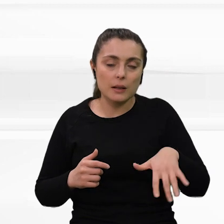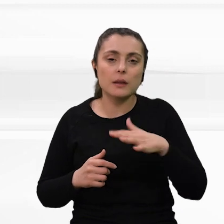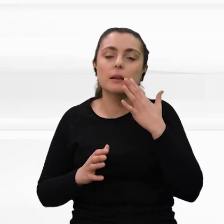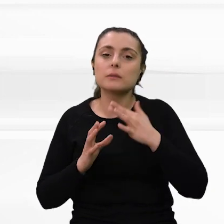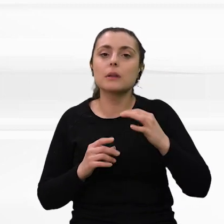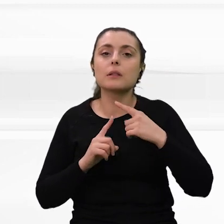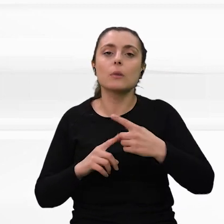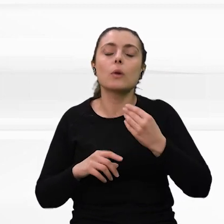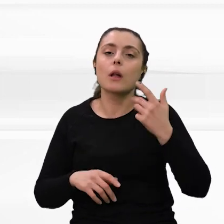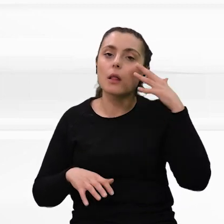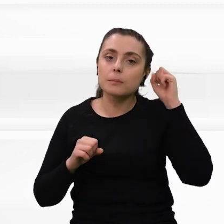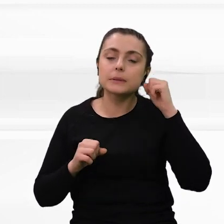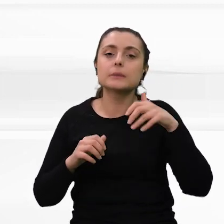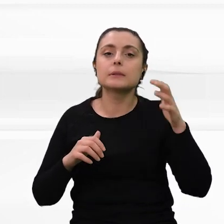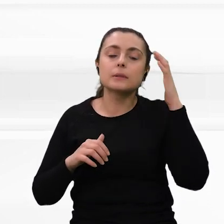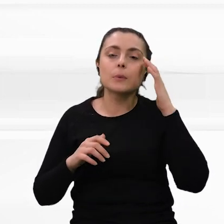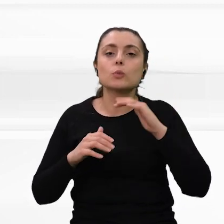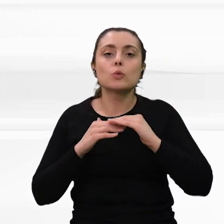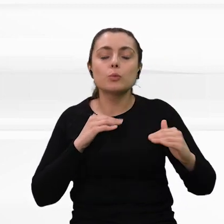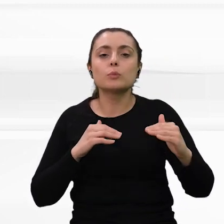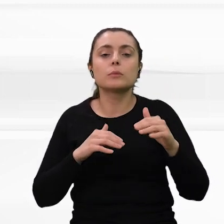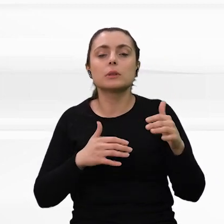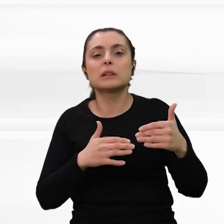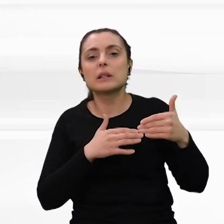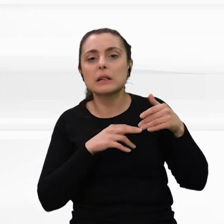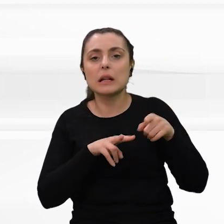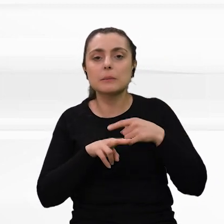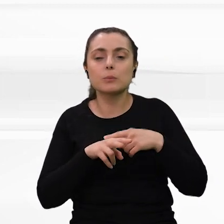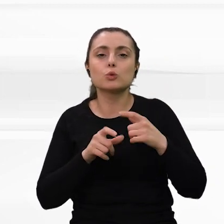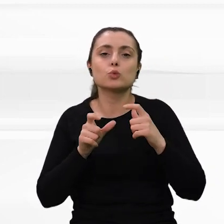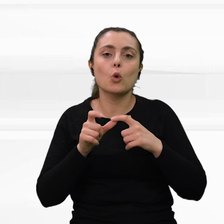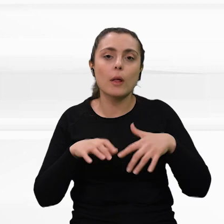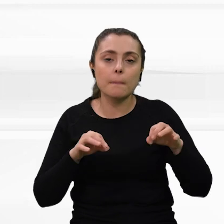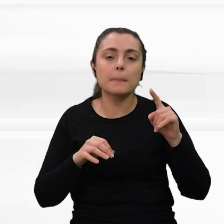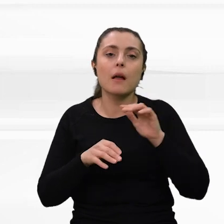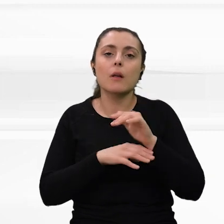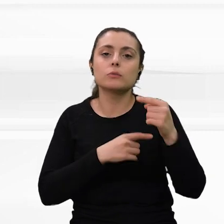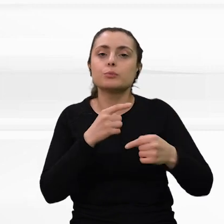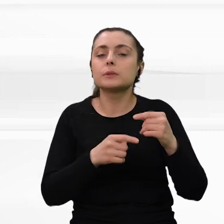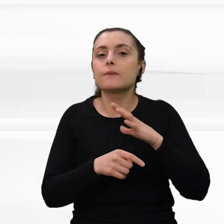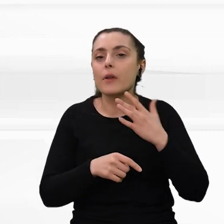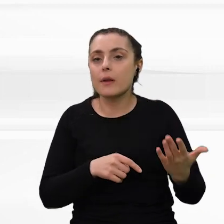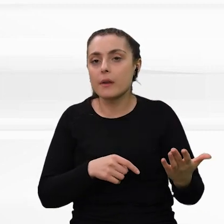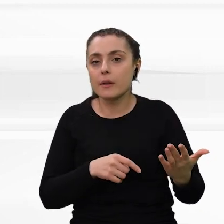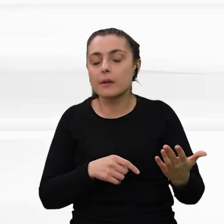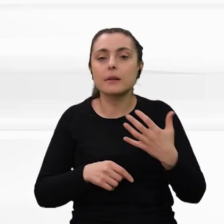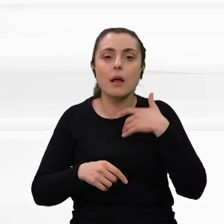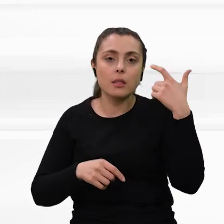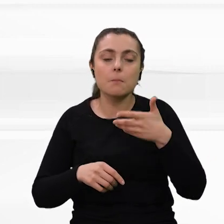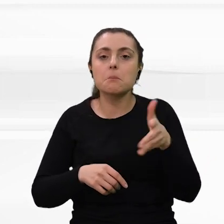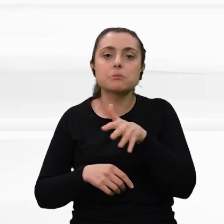çevresindeki insanları tehdit olarak algılaması temelinde toplumdan yalıtılmış soyutlanmış bir hayat sürmesi yatar